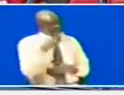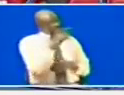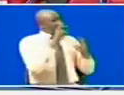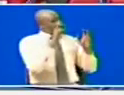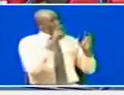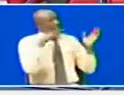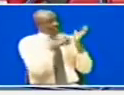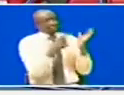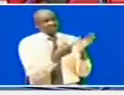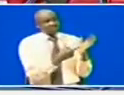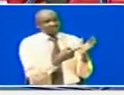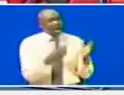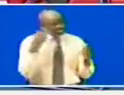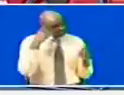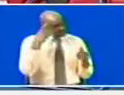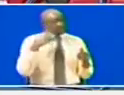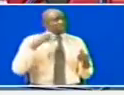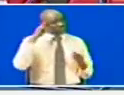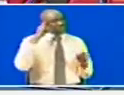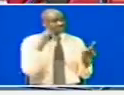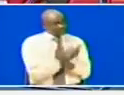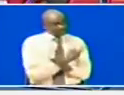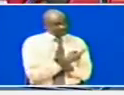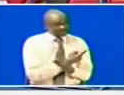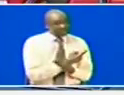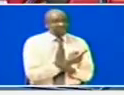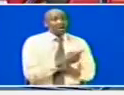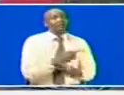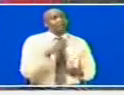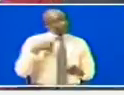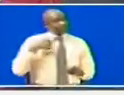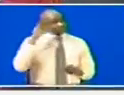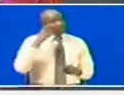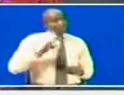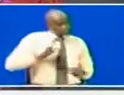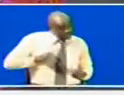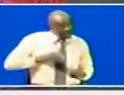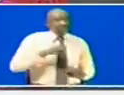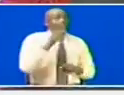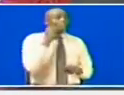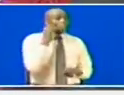ambayo, ama ni dhana tuseme, ama nadharia kwamba mwanamke majukumu yake